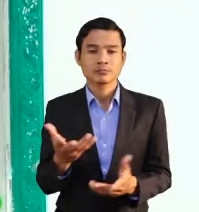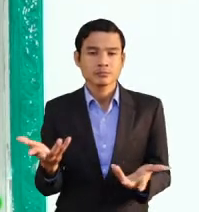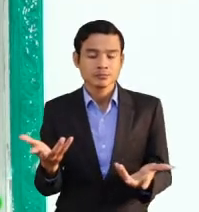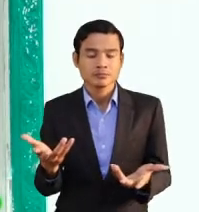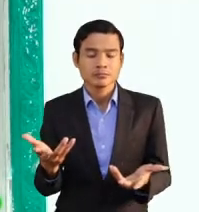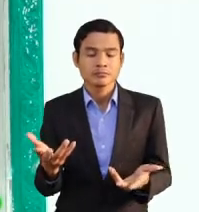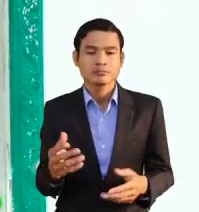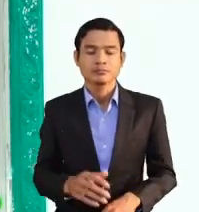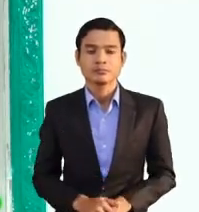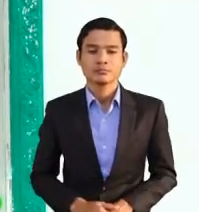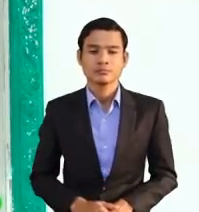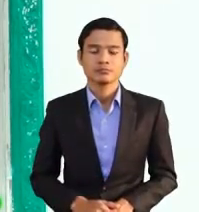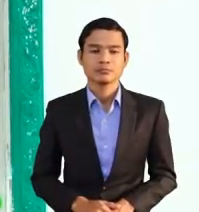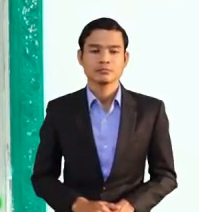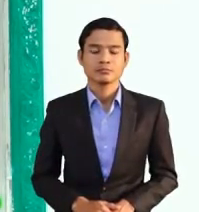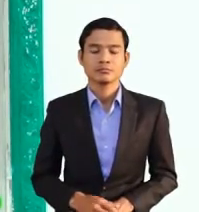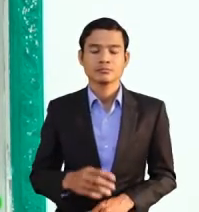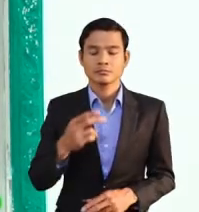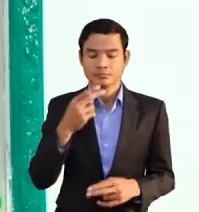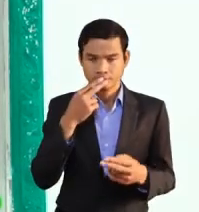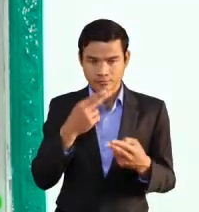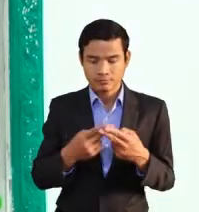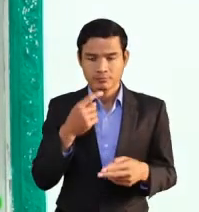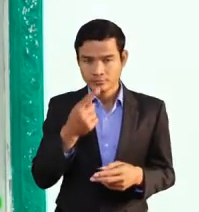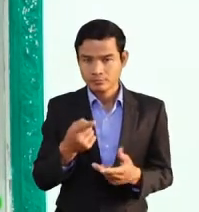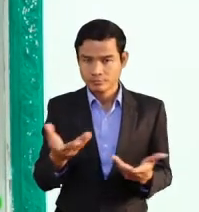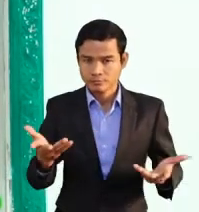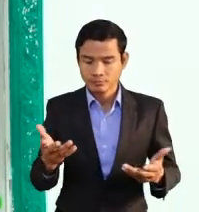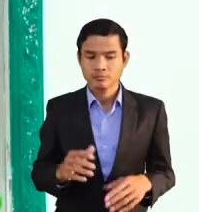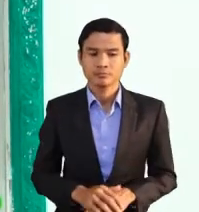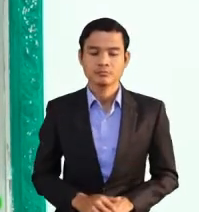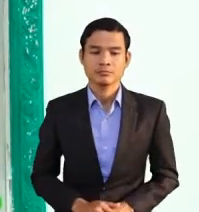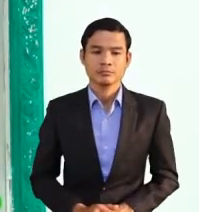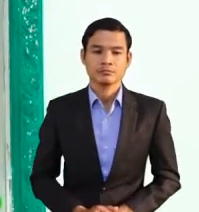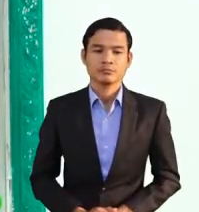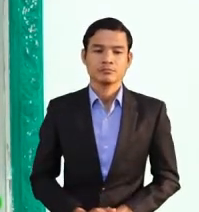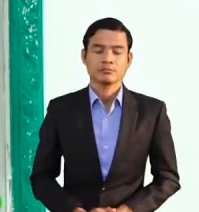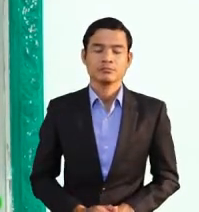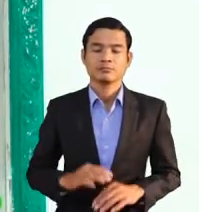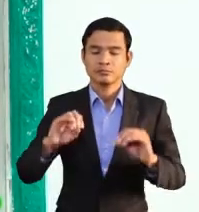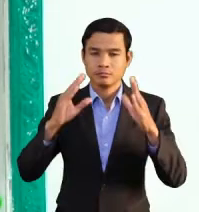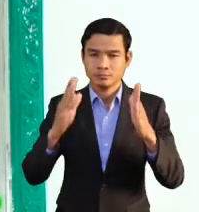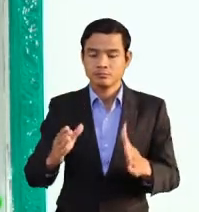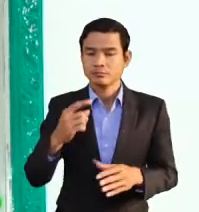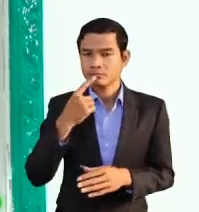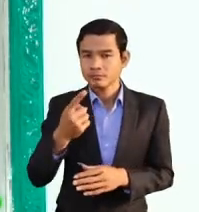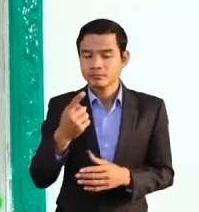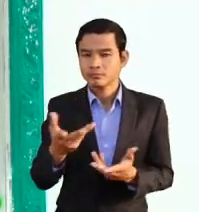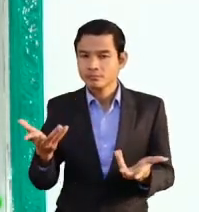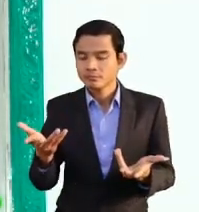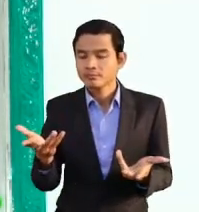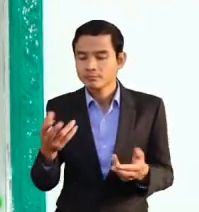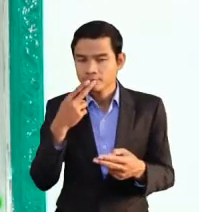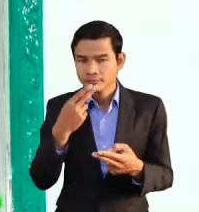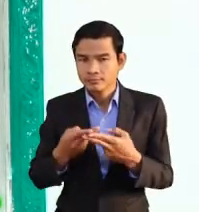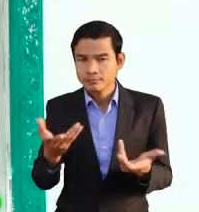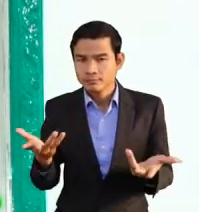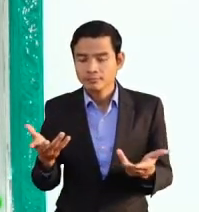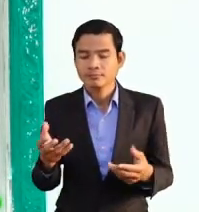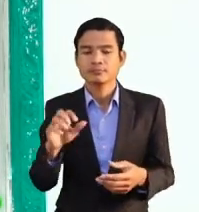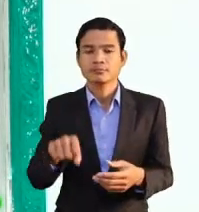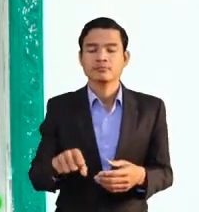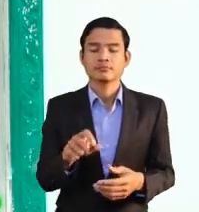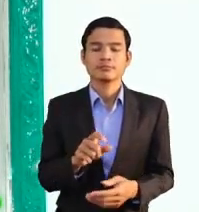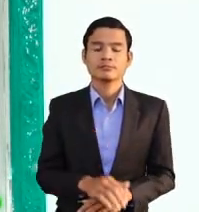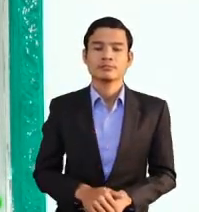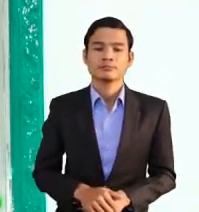con. Chlai thả mạch. Chà, chứ này khu phẹo con chlai thả mạch ta chân. Chà, cứ dương